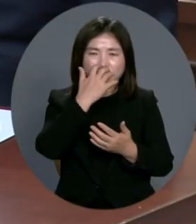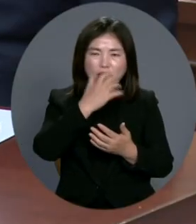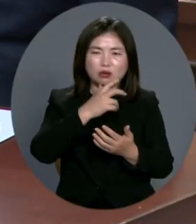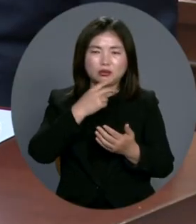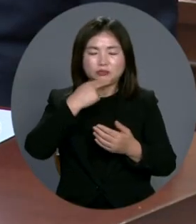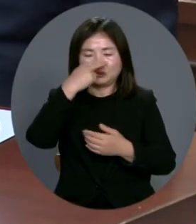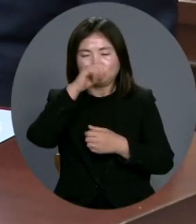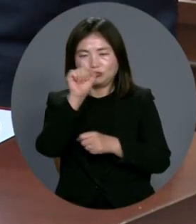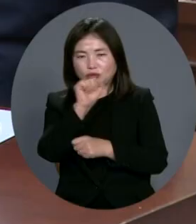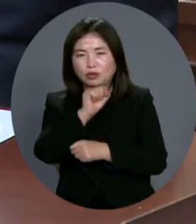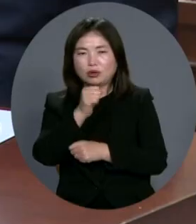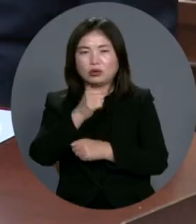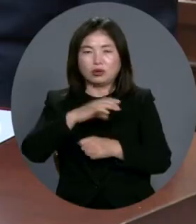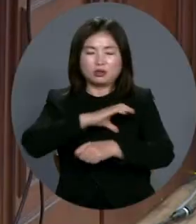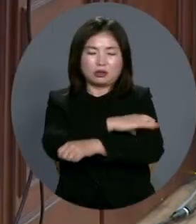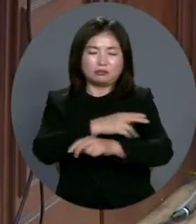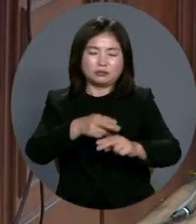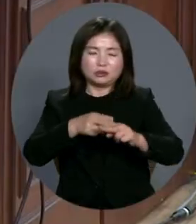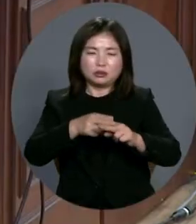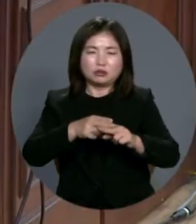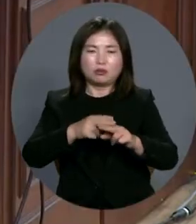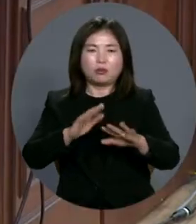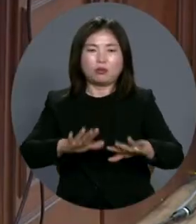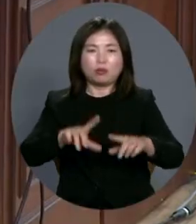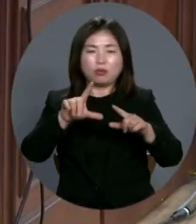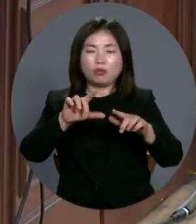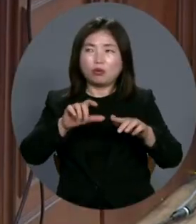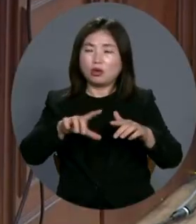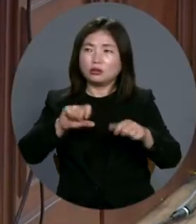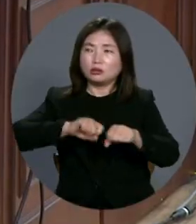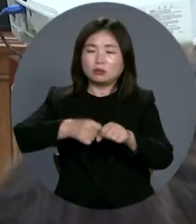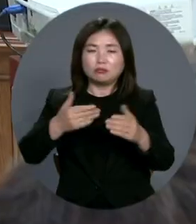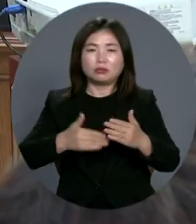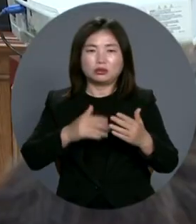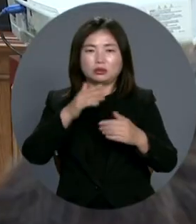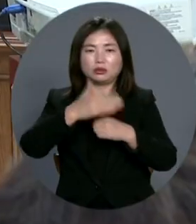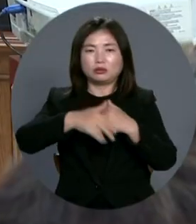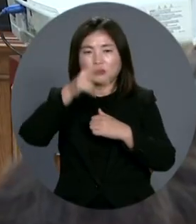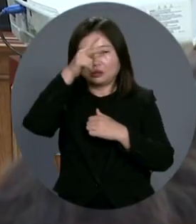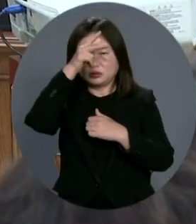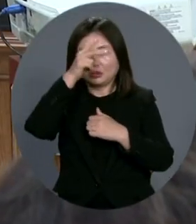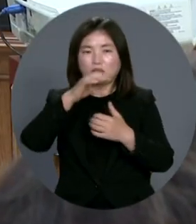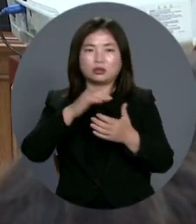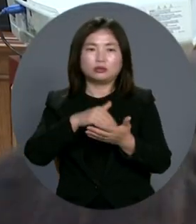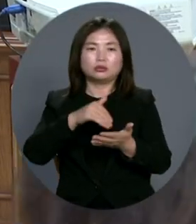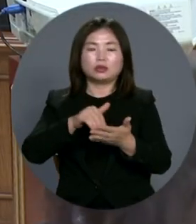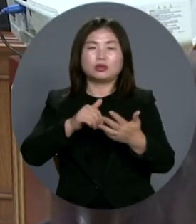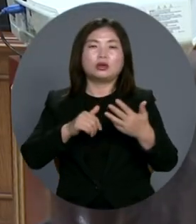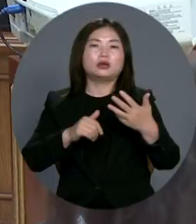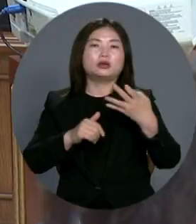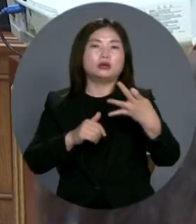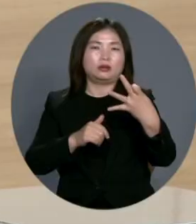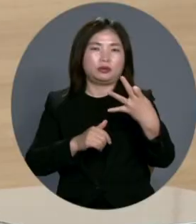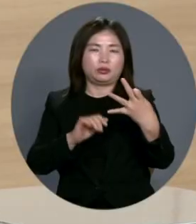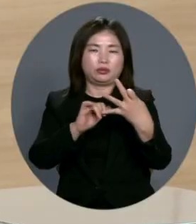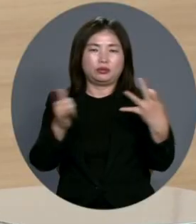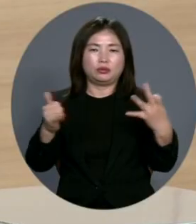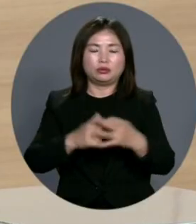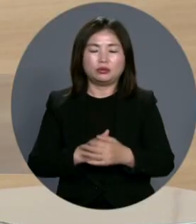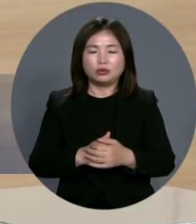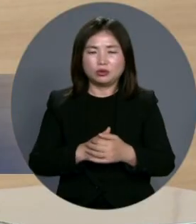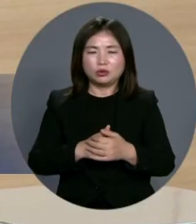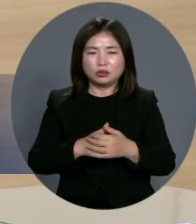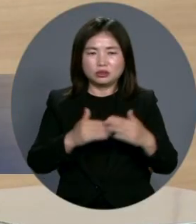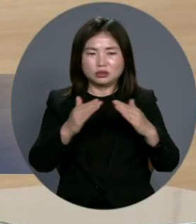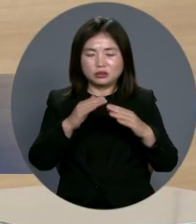음주전 갑질까지 올해만 써 징계받은 대구경찰 경 14명입니다 주택가에서